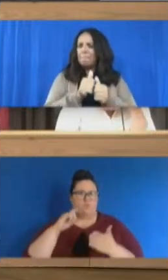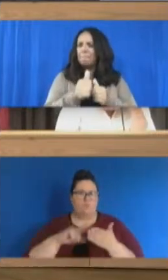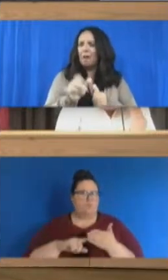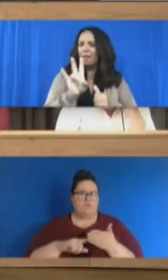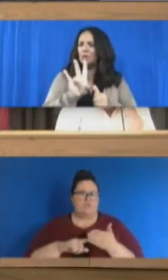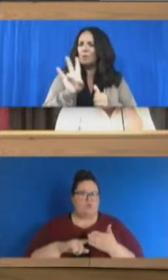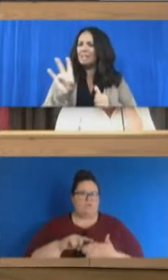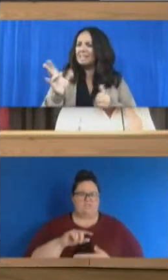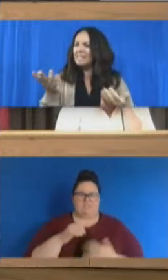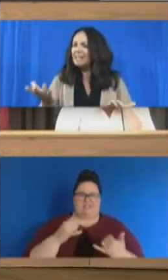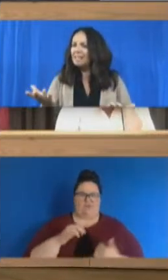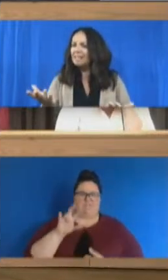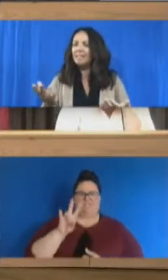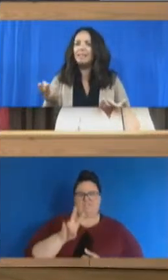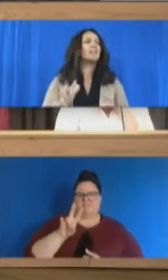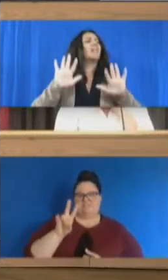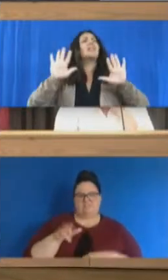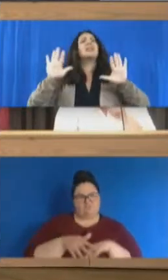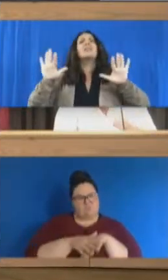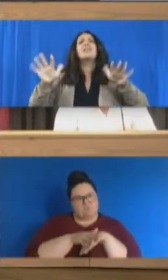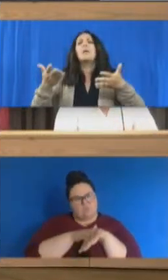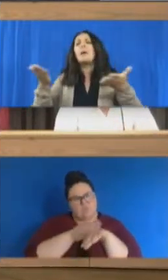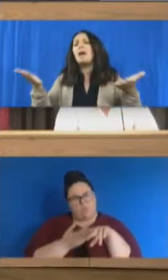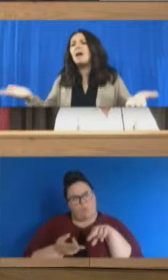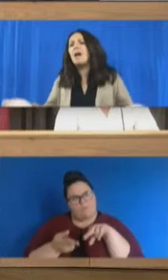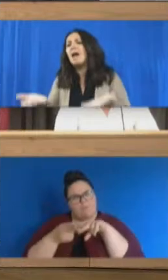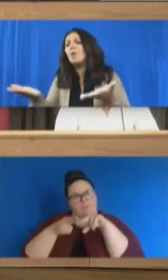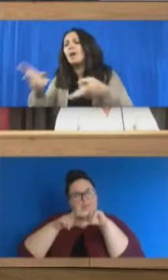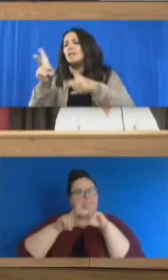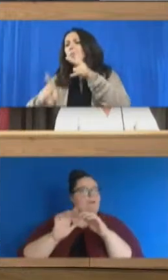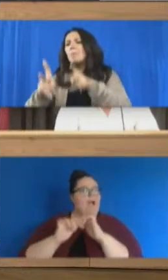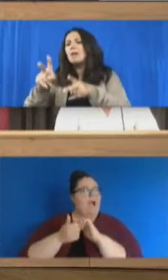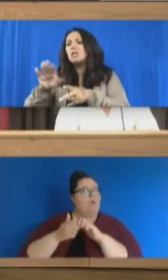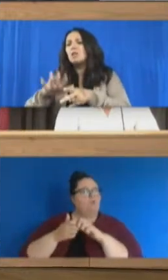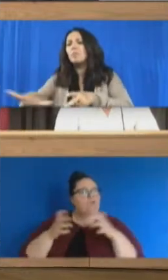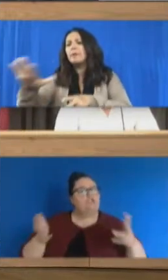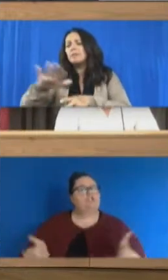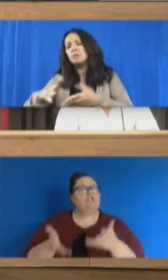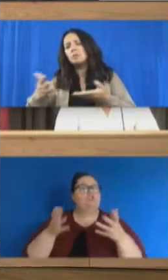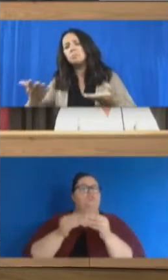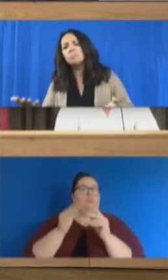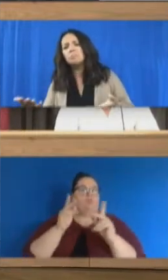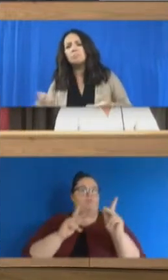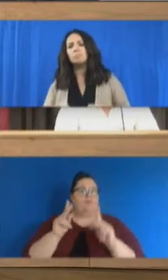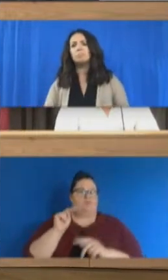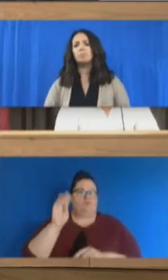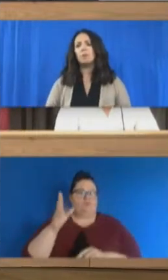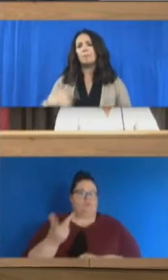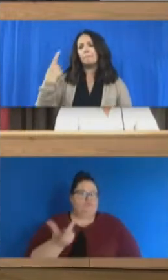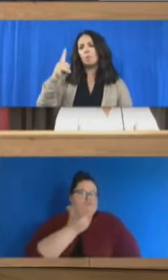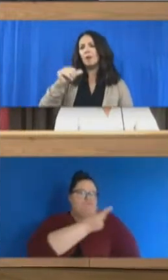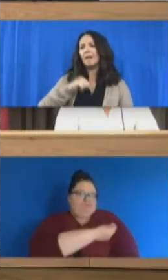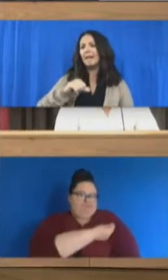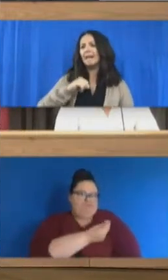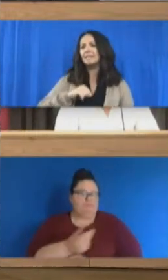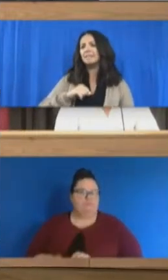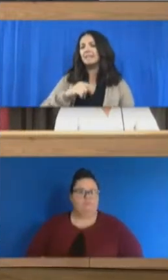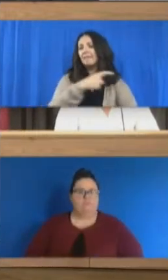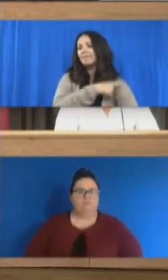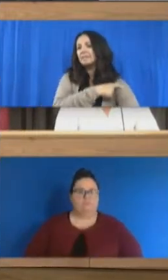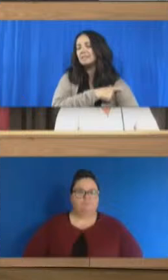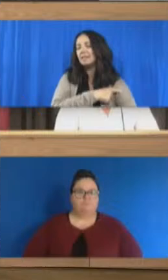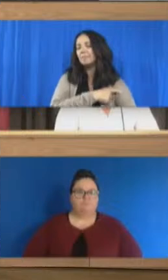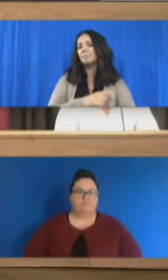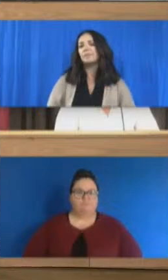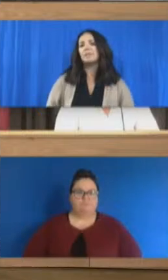Peux-tu répéter ta question? Est-ce que vous m'entendez comme ceci? Oui, merci beaucoup. Oui. OK.